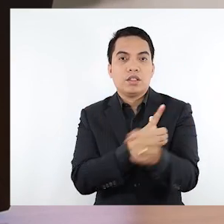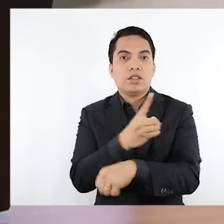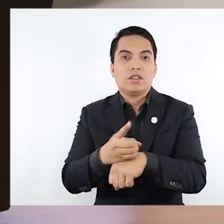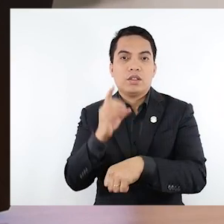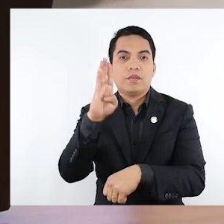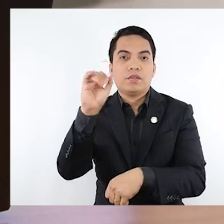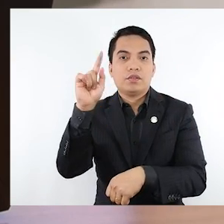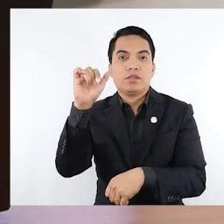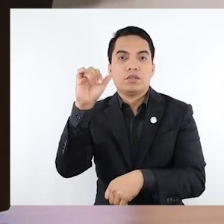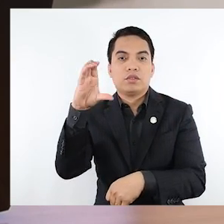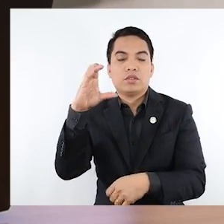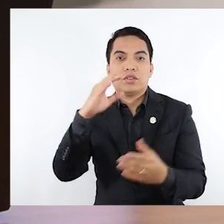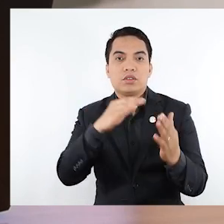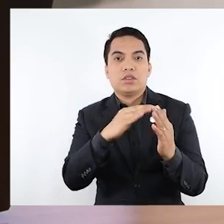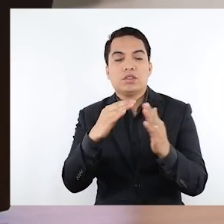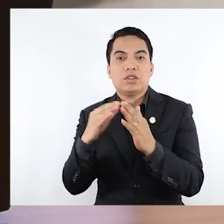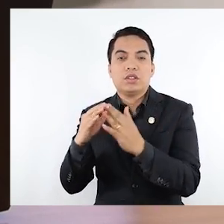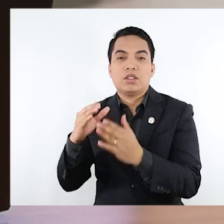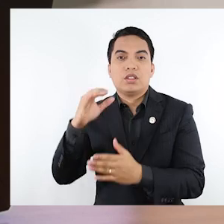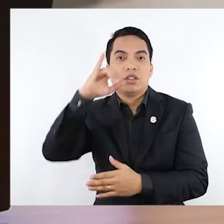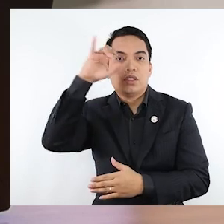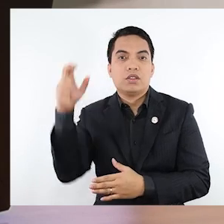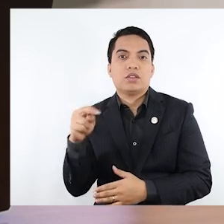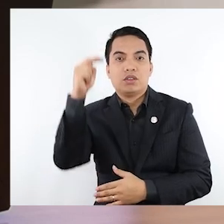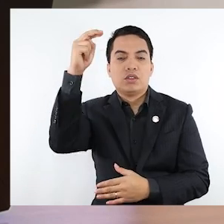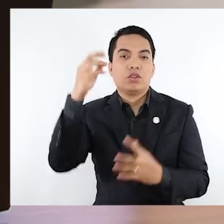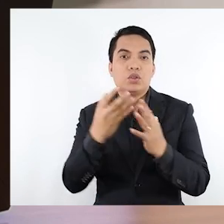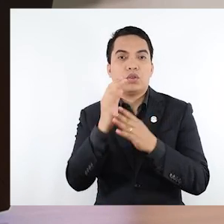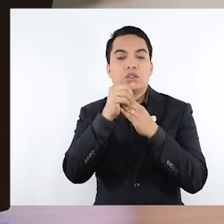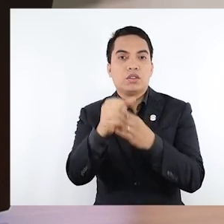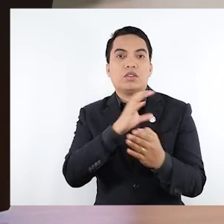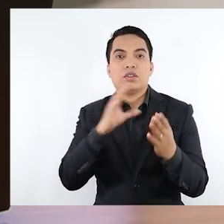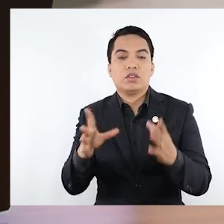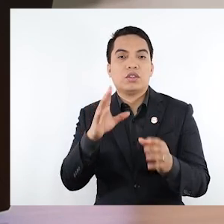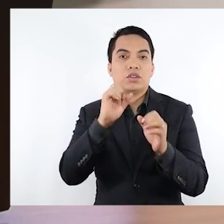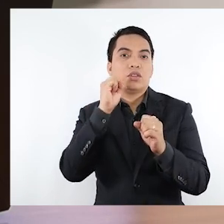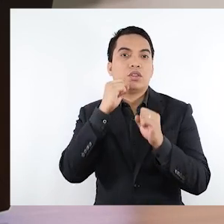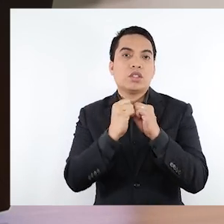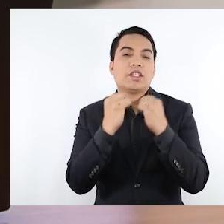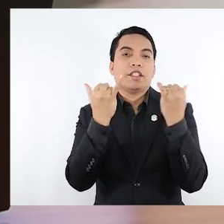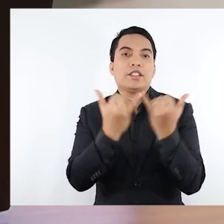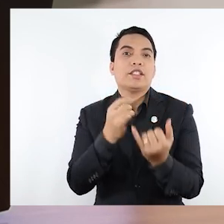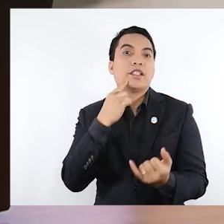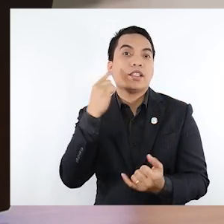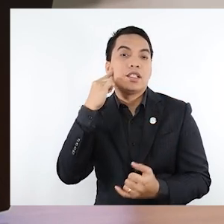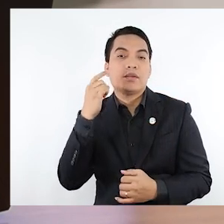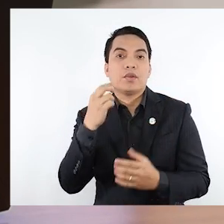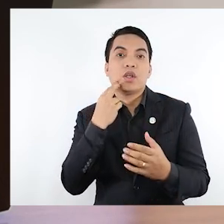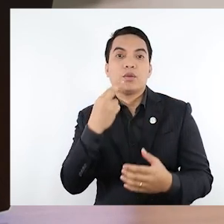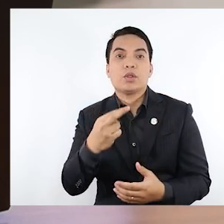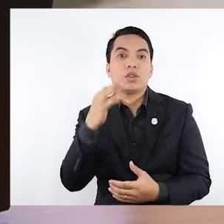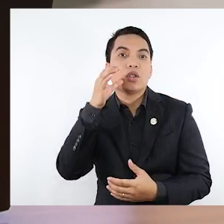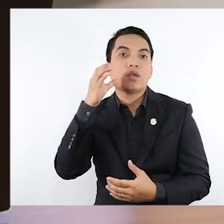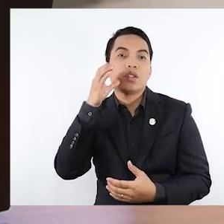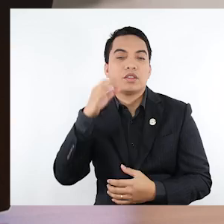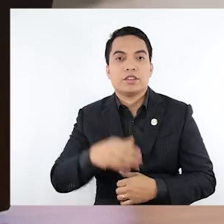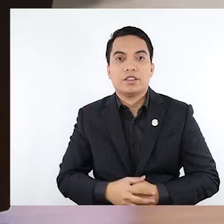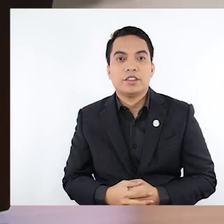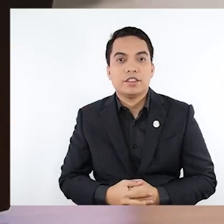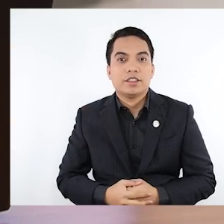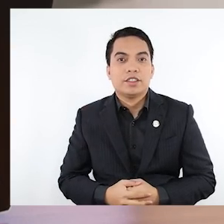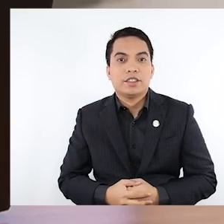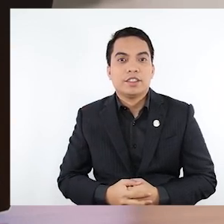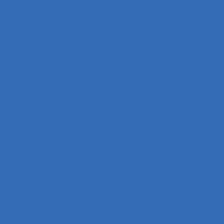City, Ilocos, Norte sa pangunguna ng Christian Society for the Deaf. May report si kapatid na Chloe Castro.